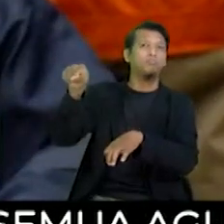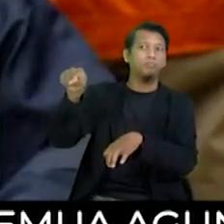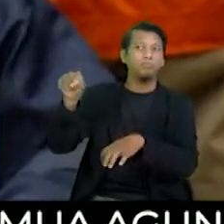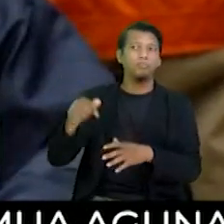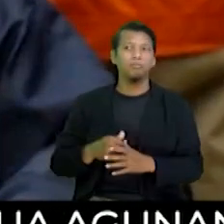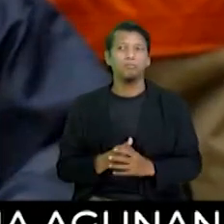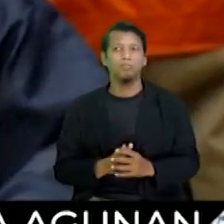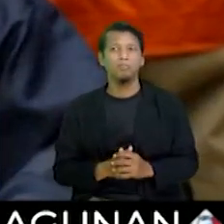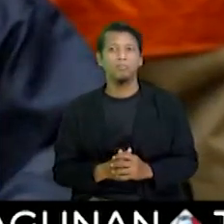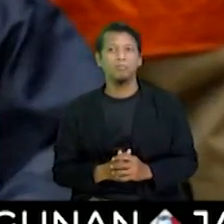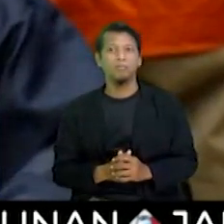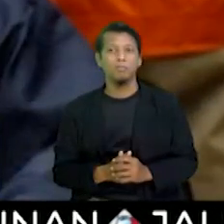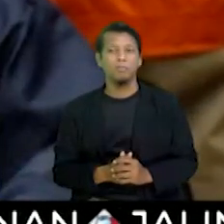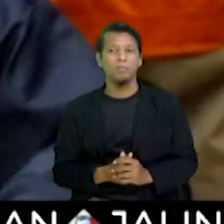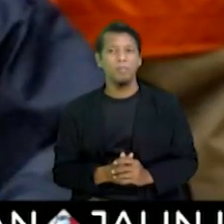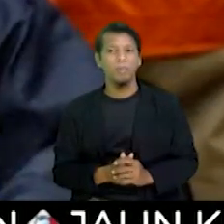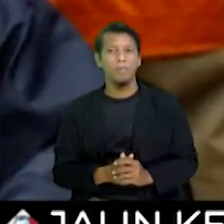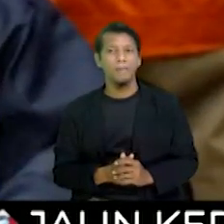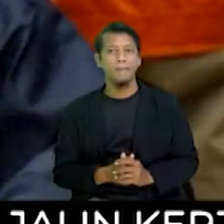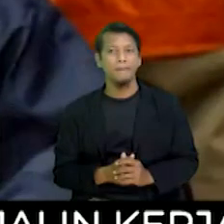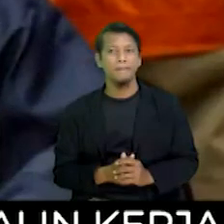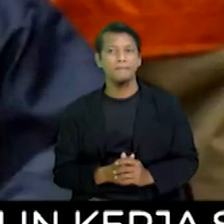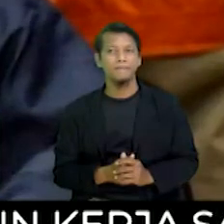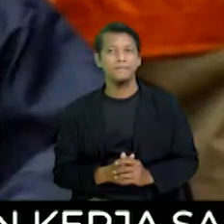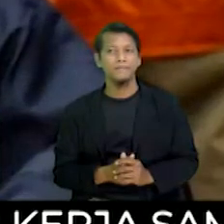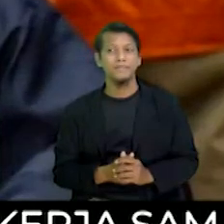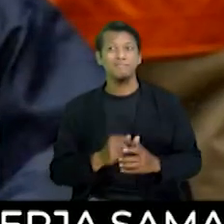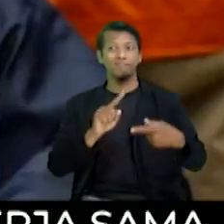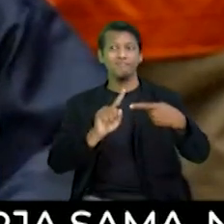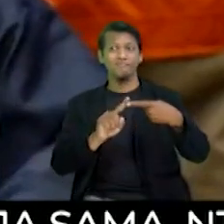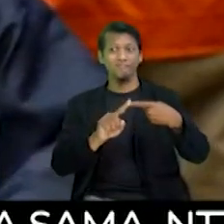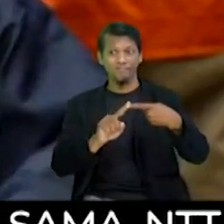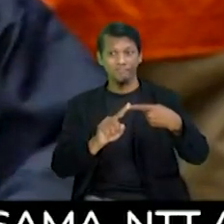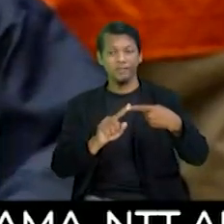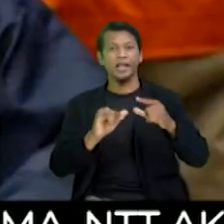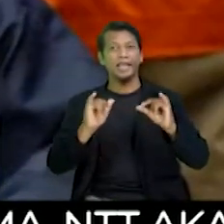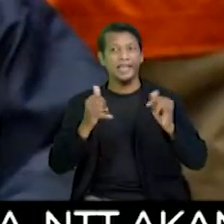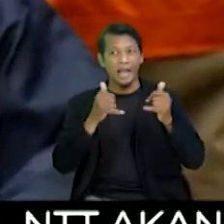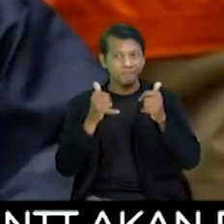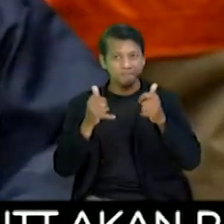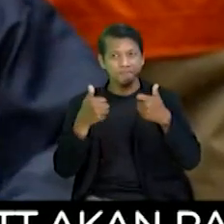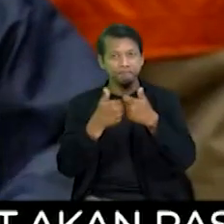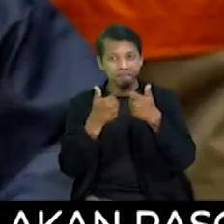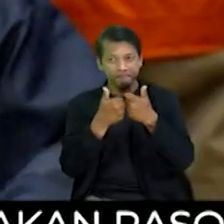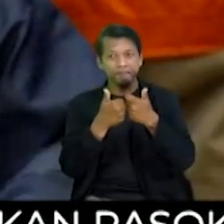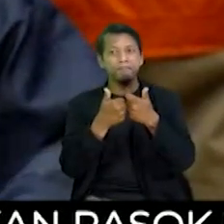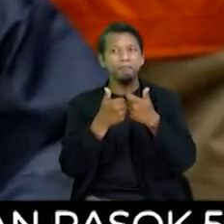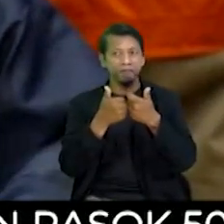terdiri dari konten yang pertama adalah games, berisi games atau permainan-permainan yang kemudian